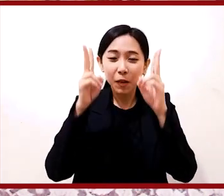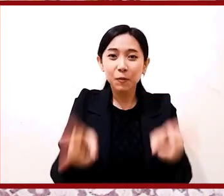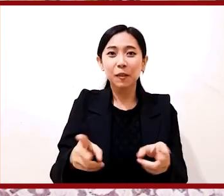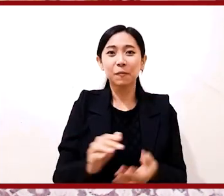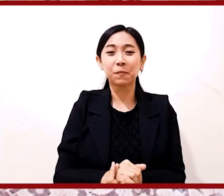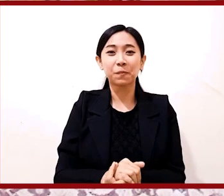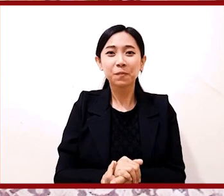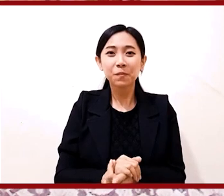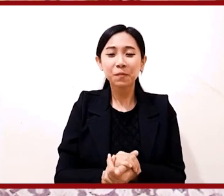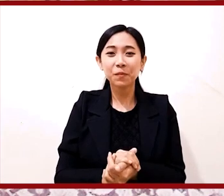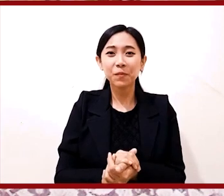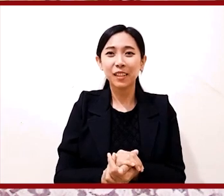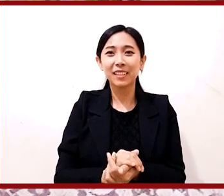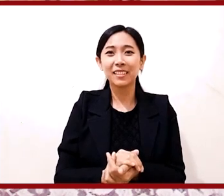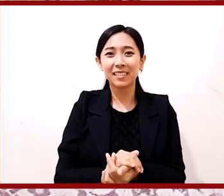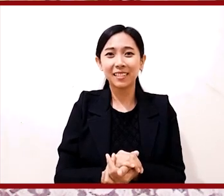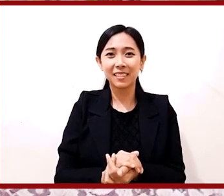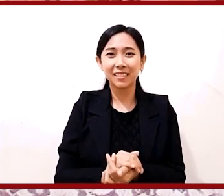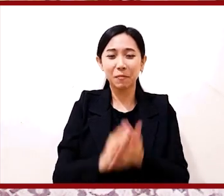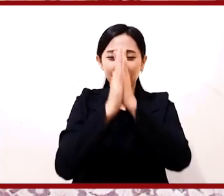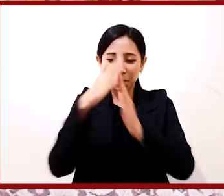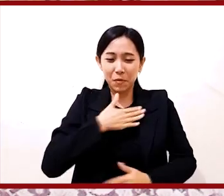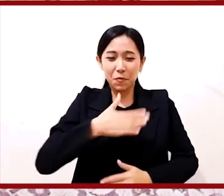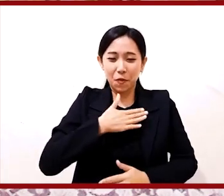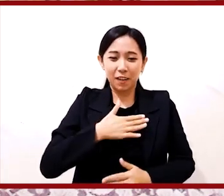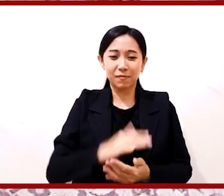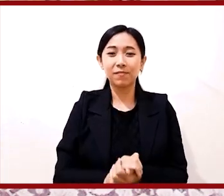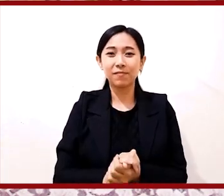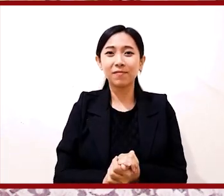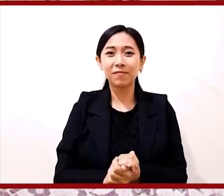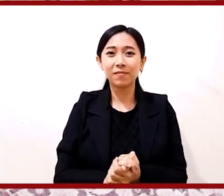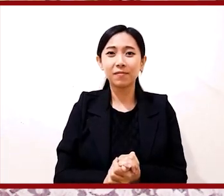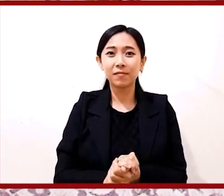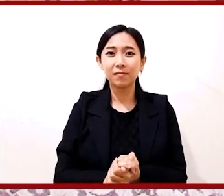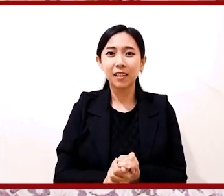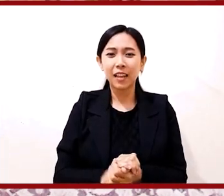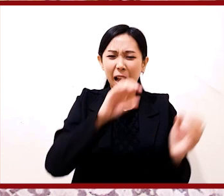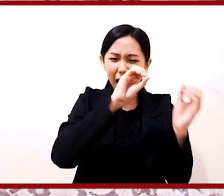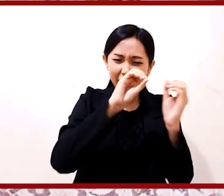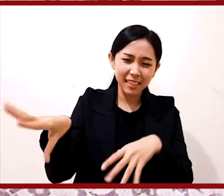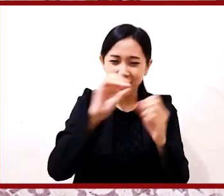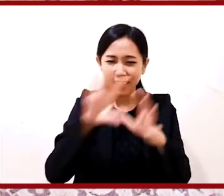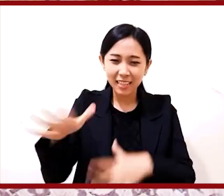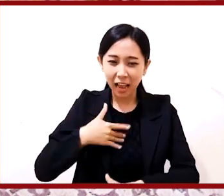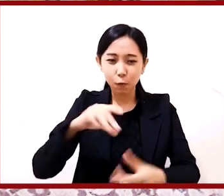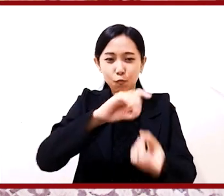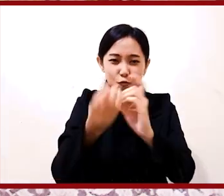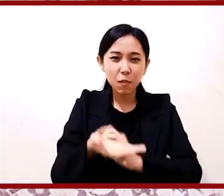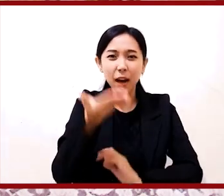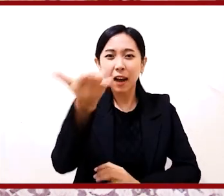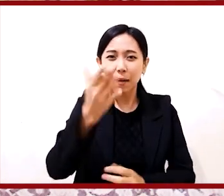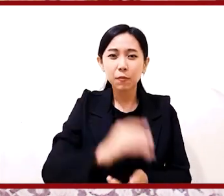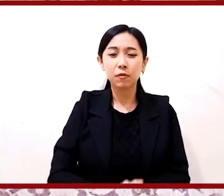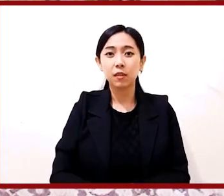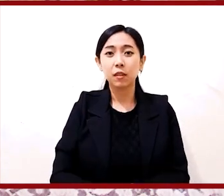hampir mati. Dewa binatang mengubahnya kembali menjadi seekor tikus sambil mengatakan, percuma aku